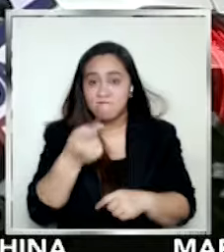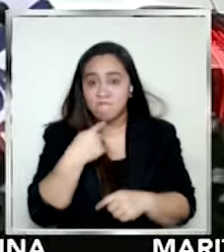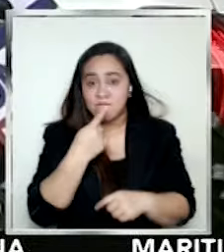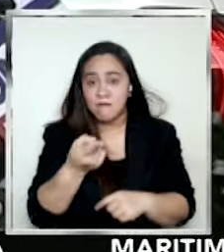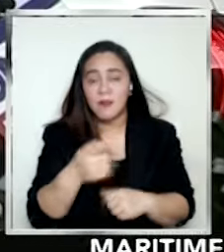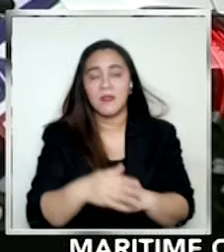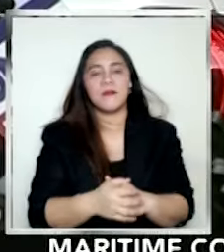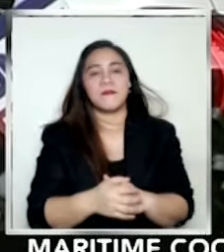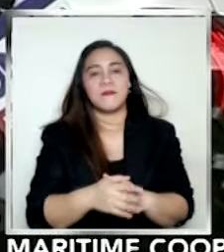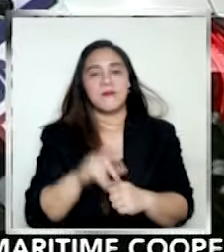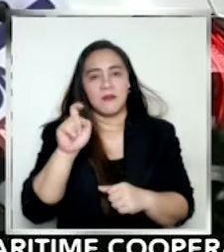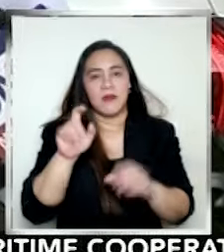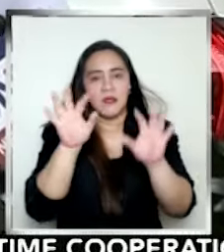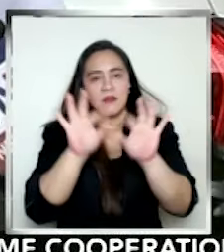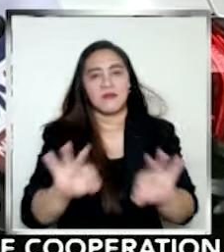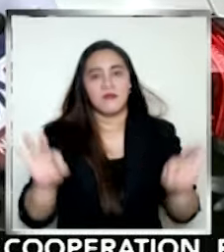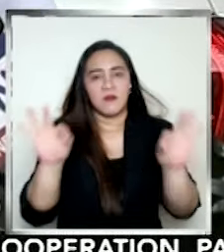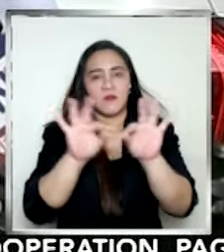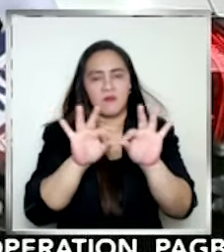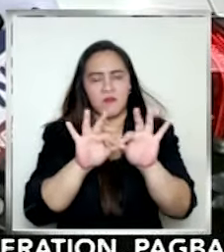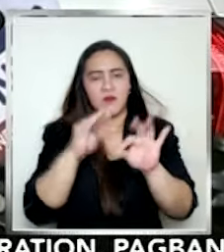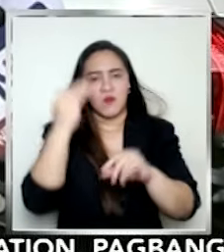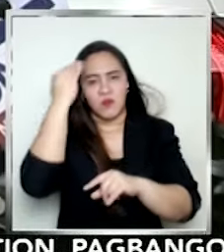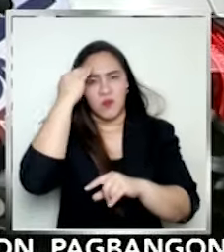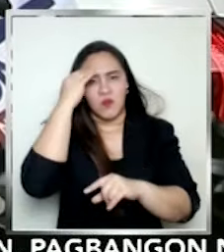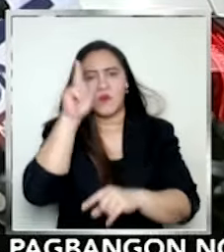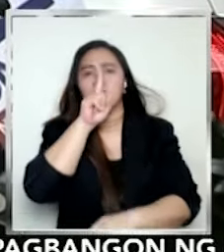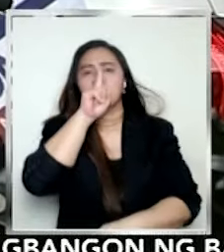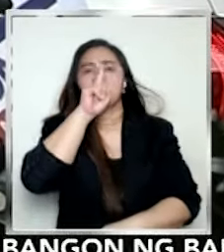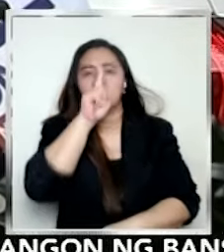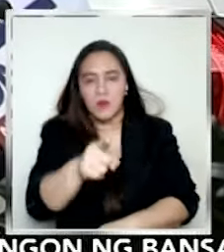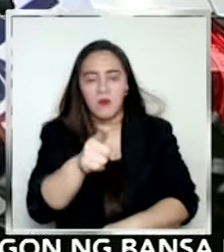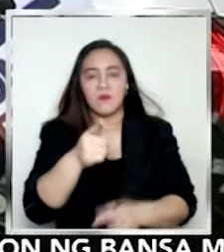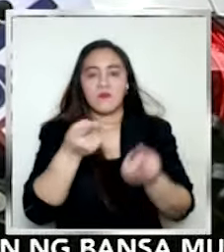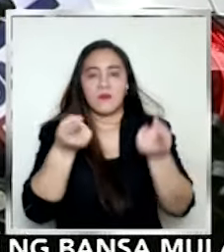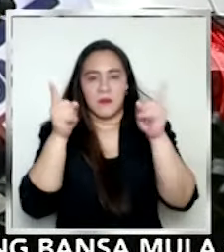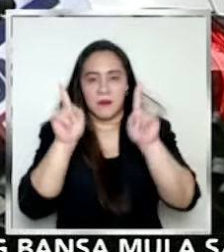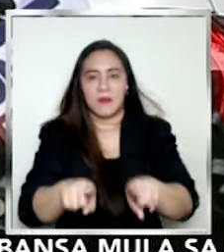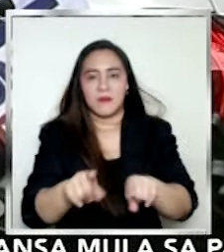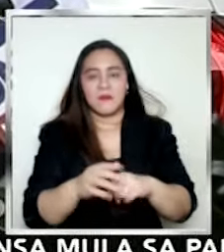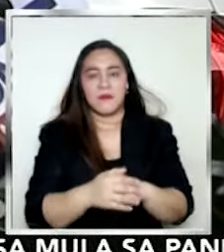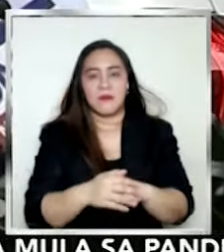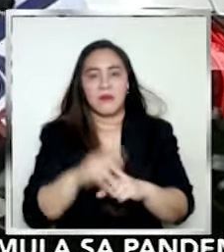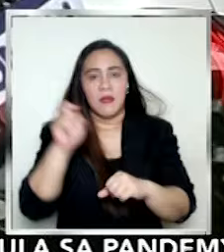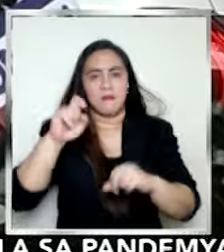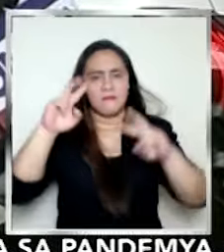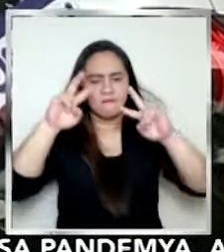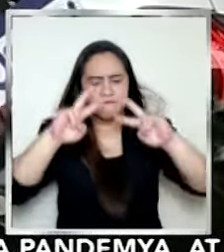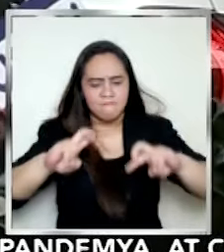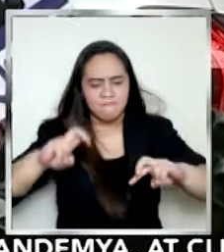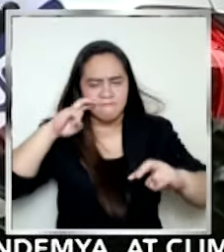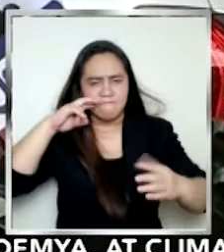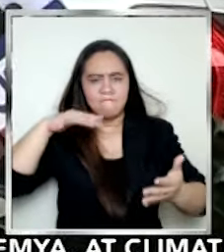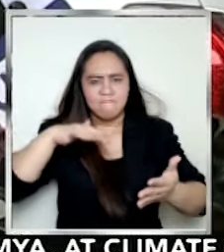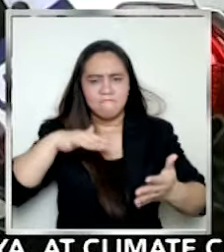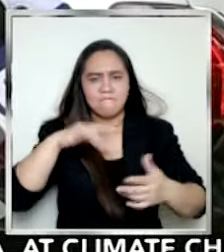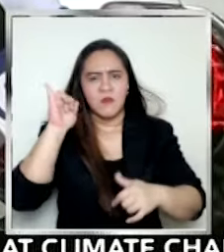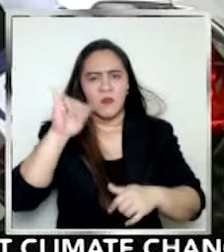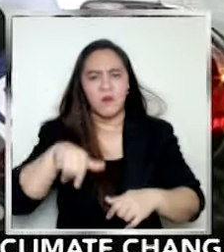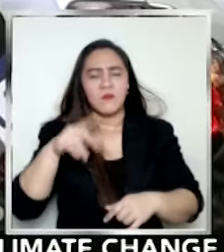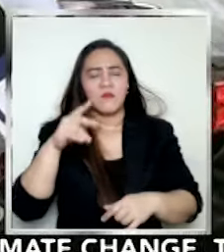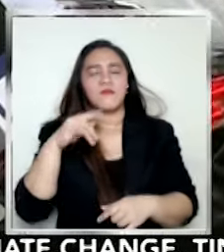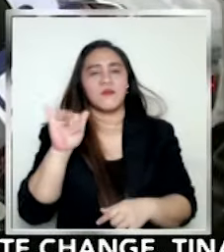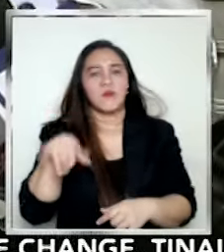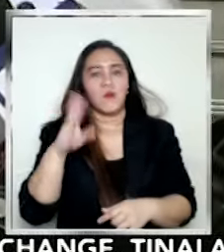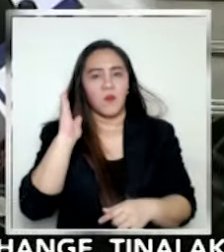out what really happened. Kung meron talagang kailangan pag-aaralan natin. We are not turning our back to the facts